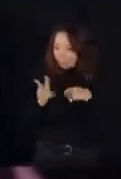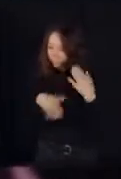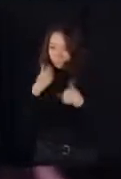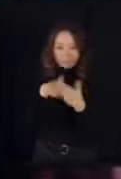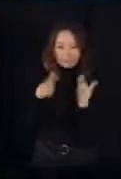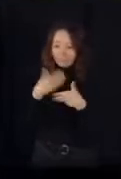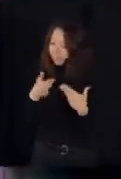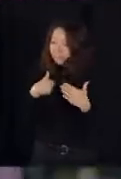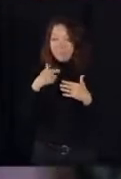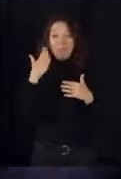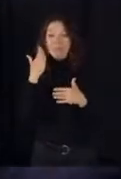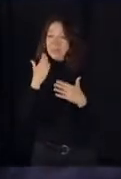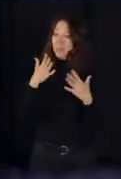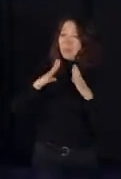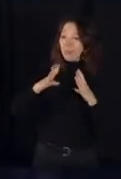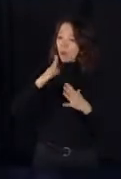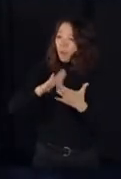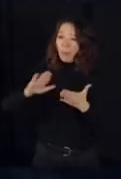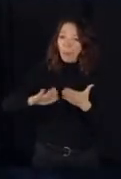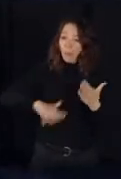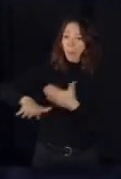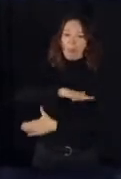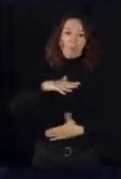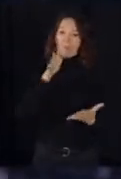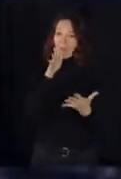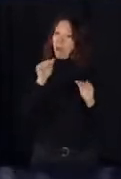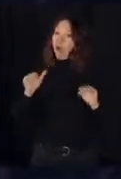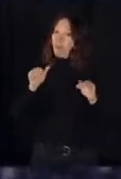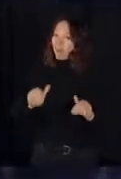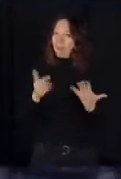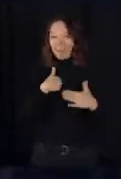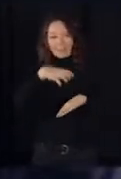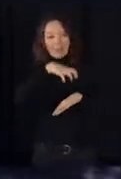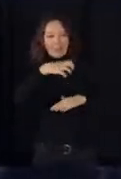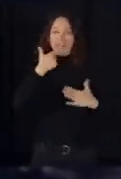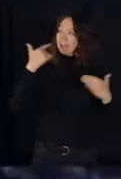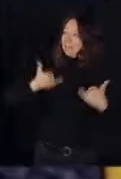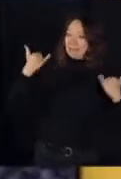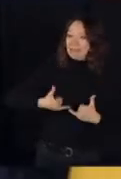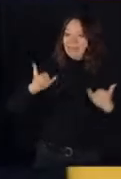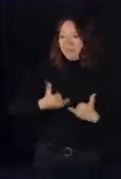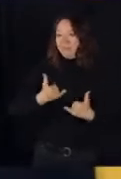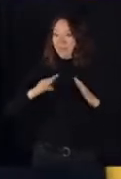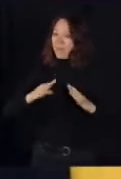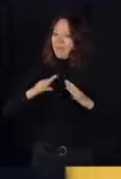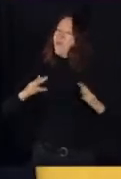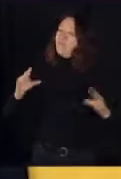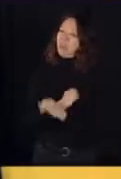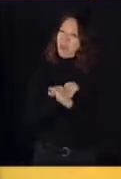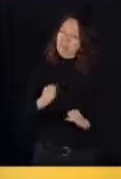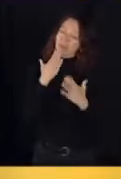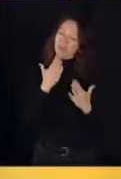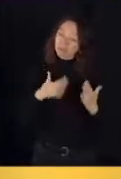bénévoles, on ne ferait rien de tout ça. Des bénévoles au Zénith, c'est quand même un grand truc. Merci à nous tous.